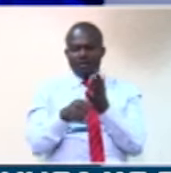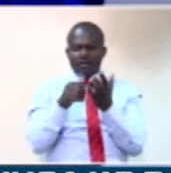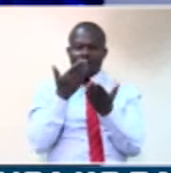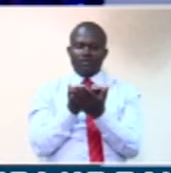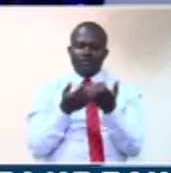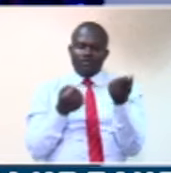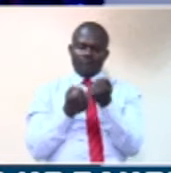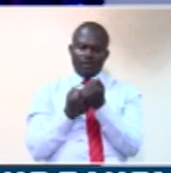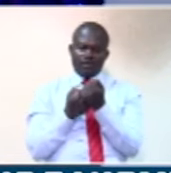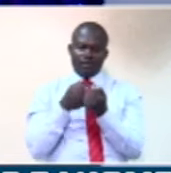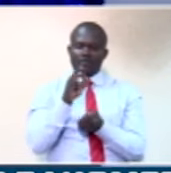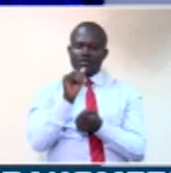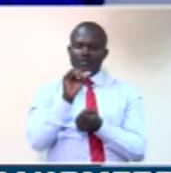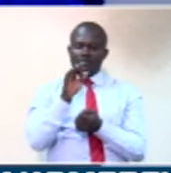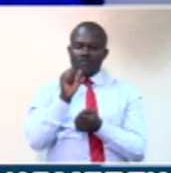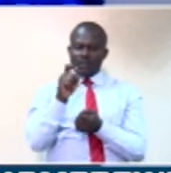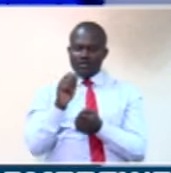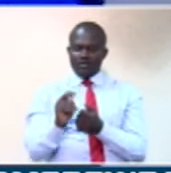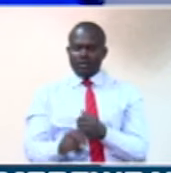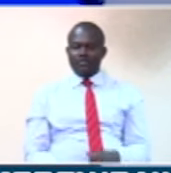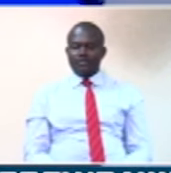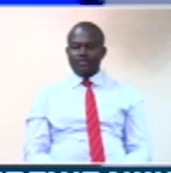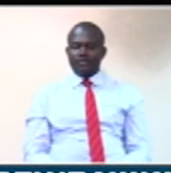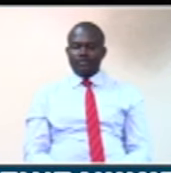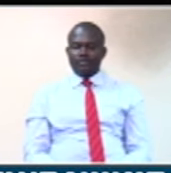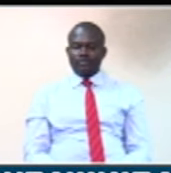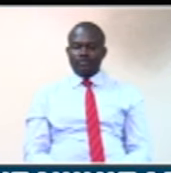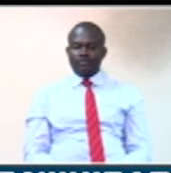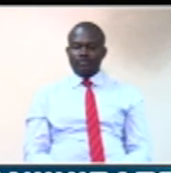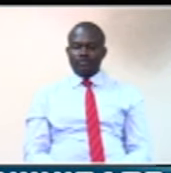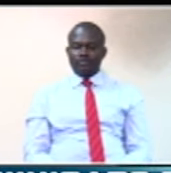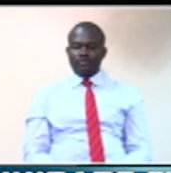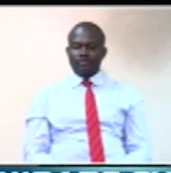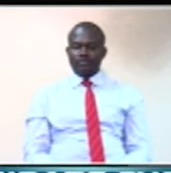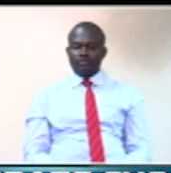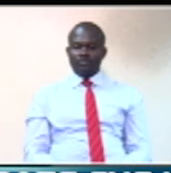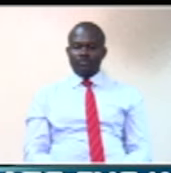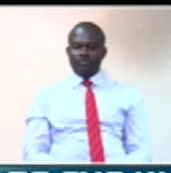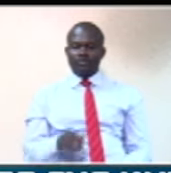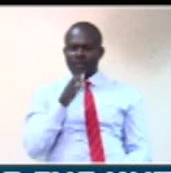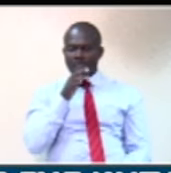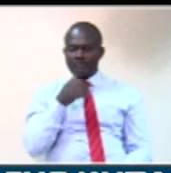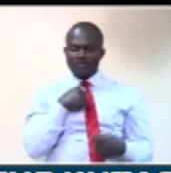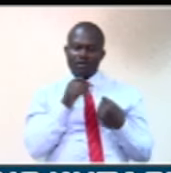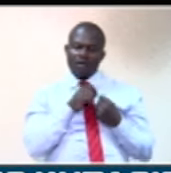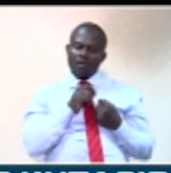basaba ubufasha. Fiston Felix Habineza. Mama yakiraga amagambo mabi cyane.